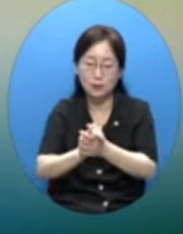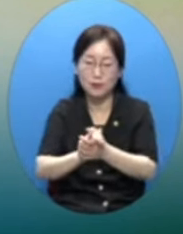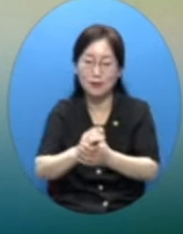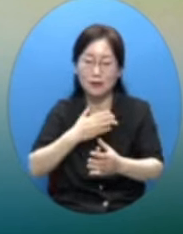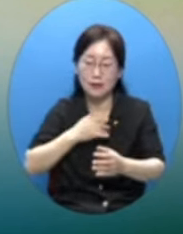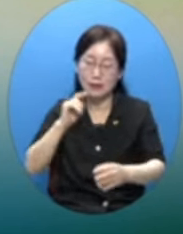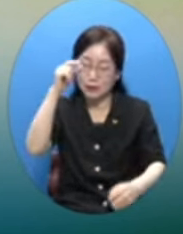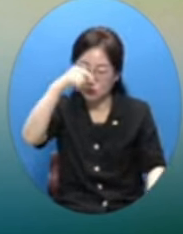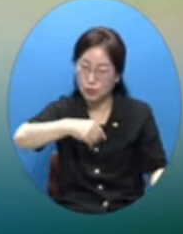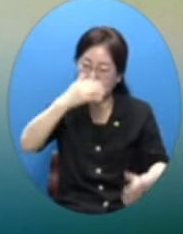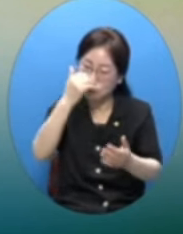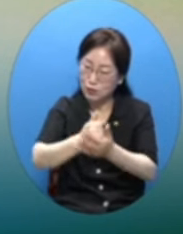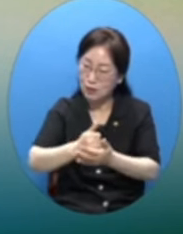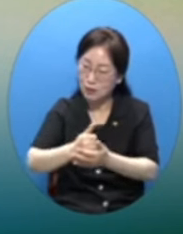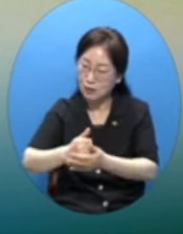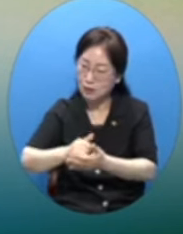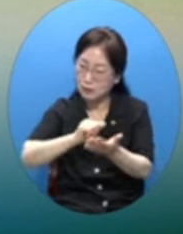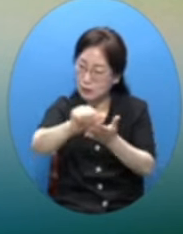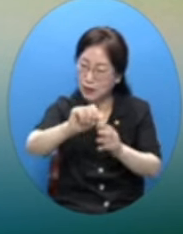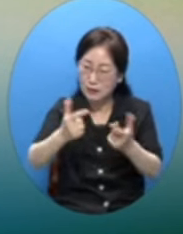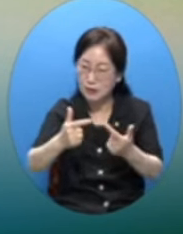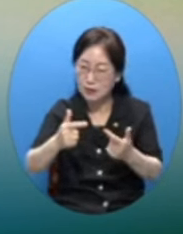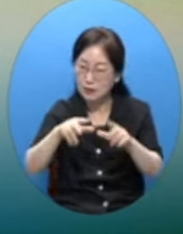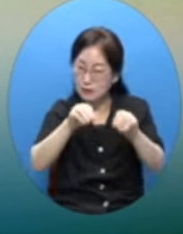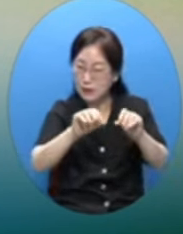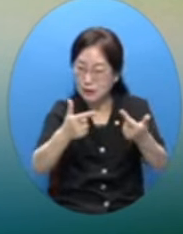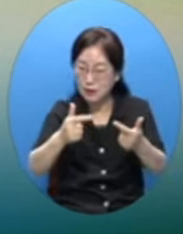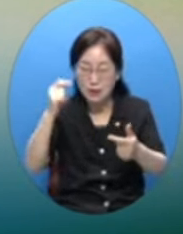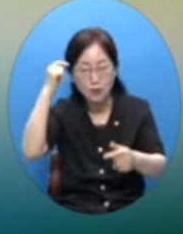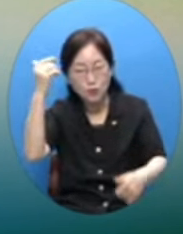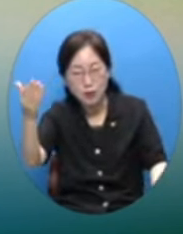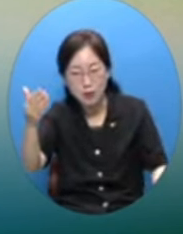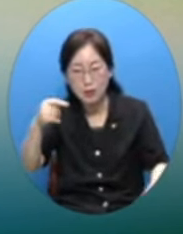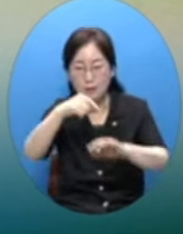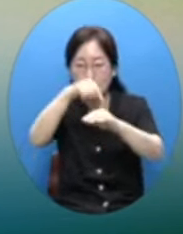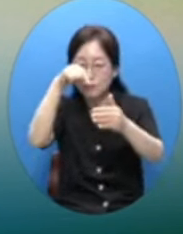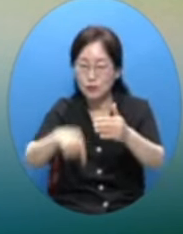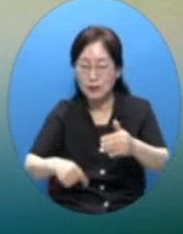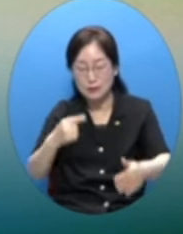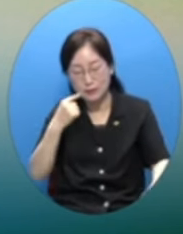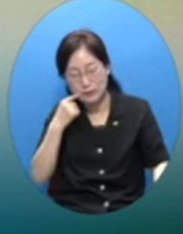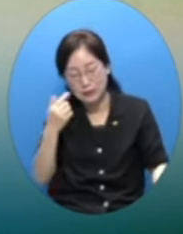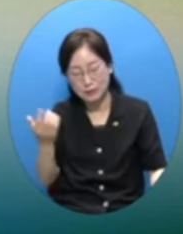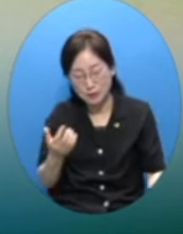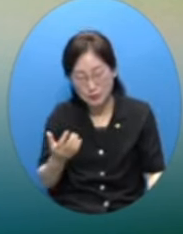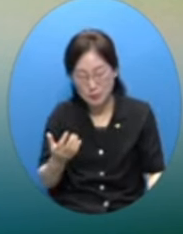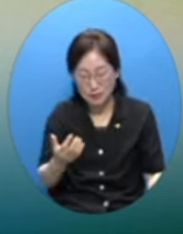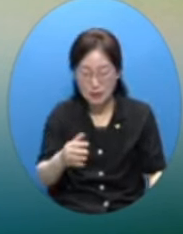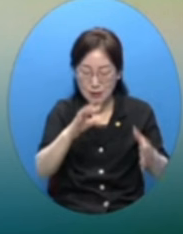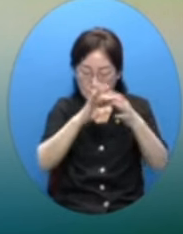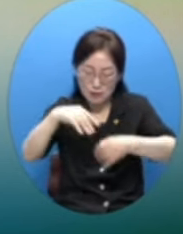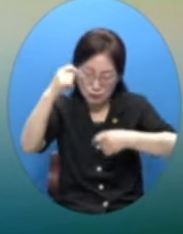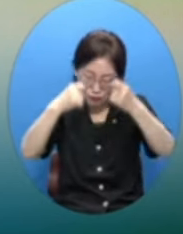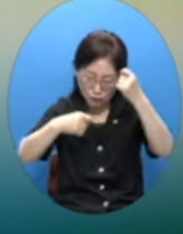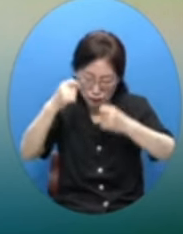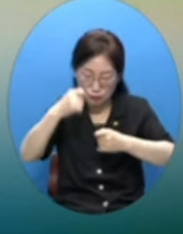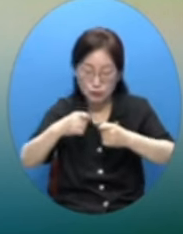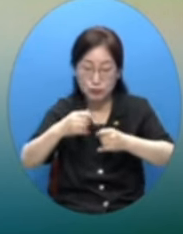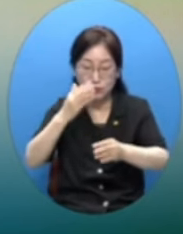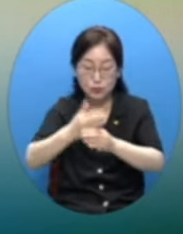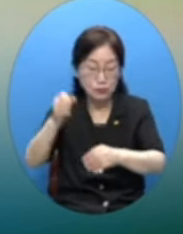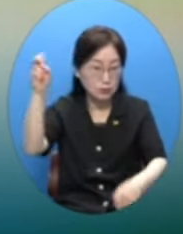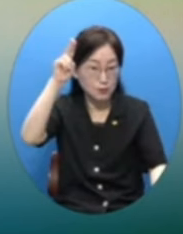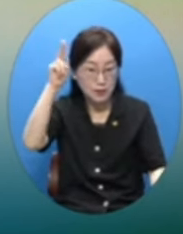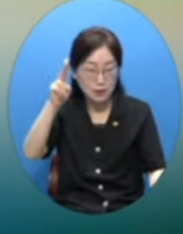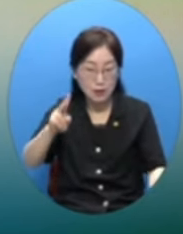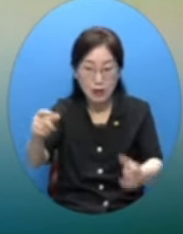추한 죄들을 끝나게 하지 않으십니까? 난 이렇게 자문했고 마음속에 가장 쓰라린 슬픔을 품고 줄곧 울고 있었다. 그때 갑자기